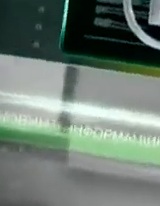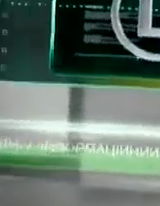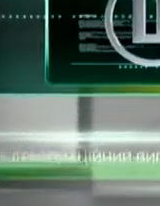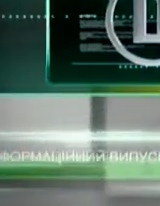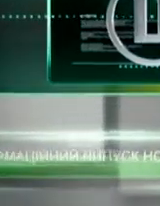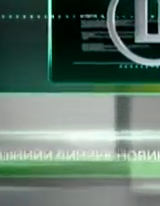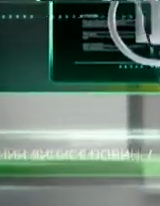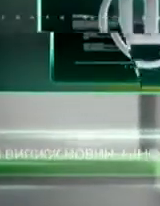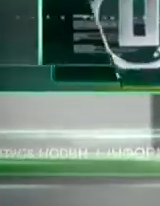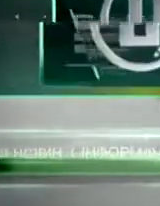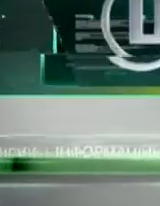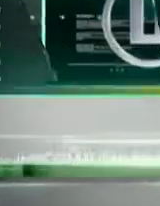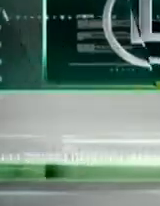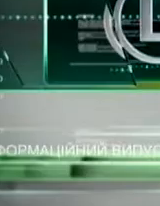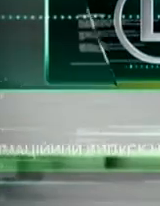Дякую.